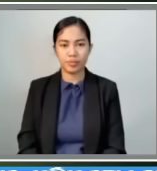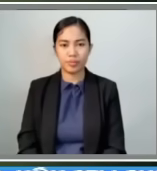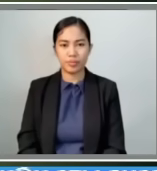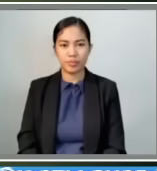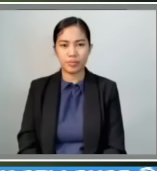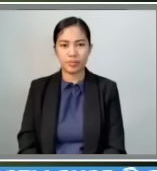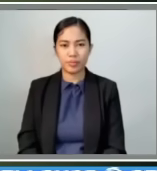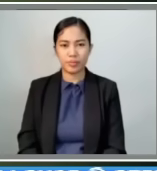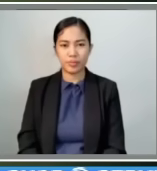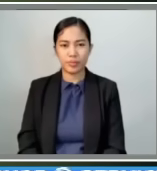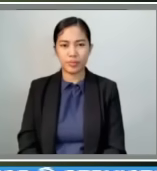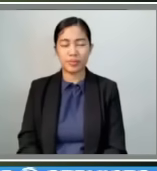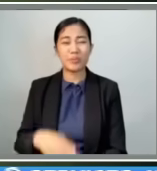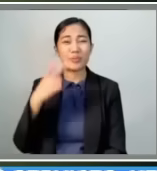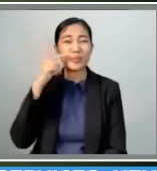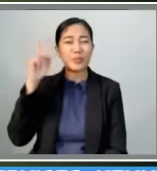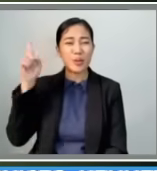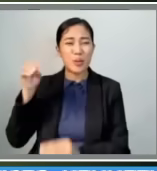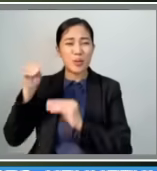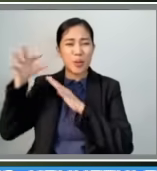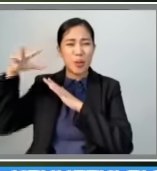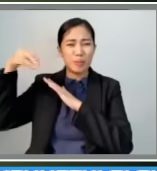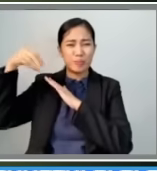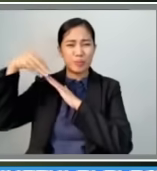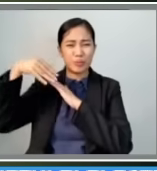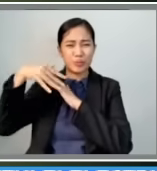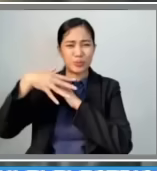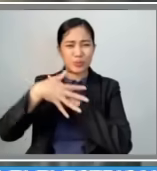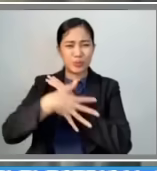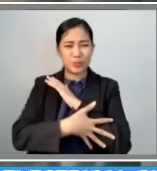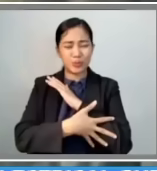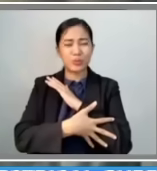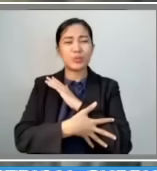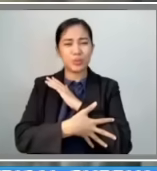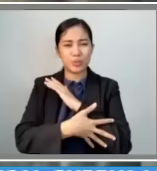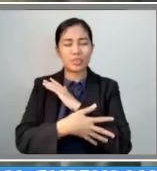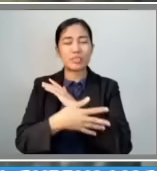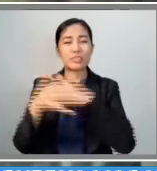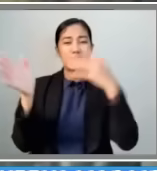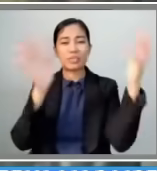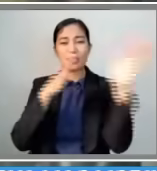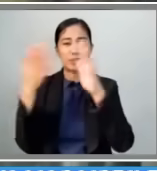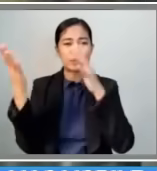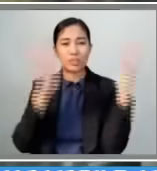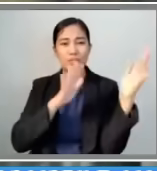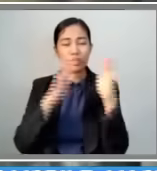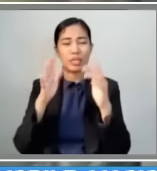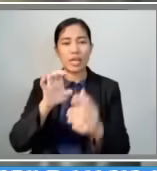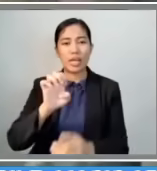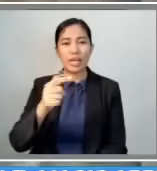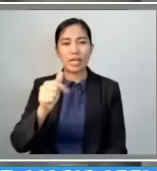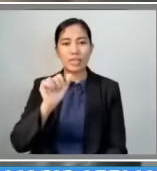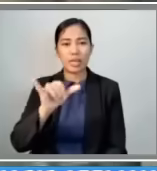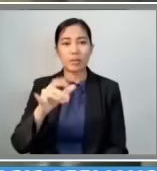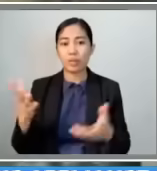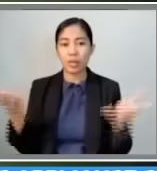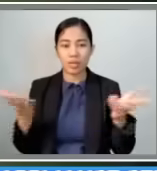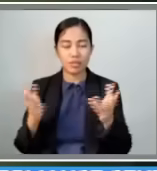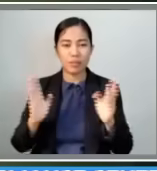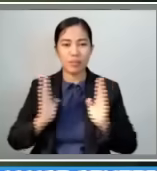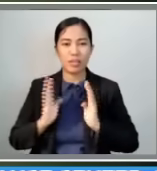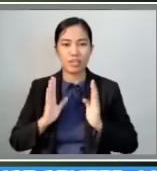Isa ito sa tumatak na imahe sa pananalasa ng Bagyong Egay, ang bahay na yan sa Baguio City. Biglang